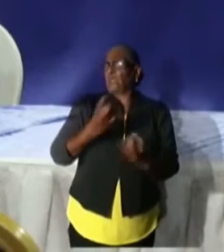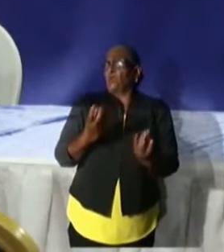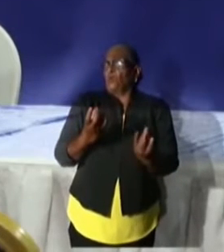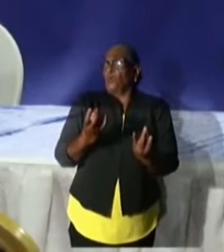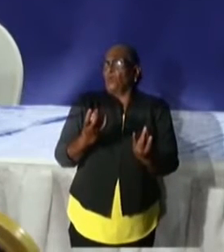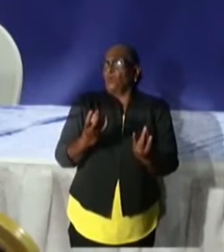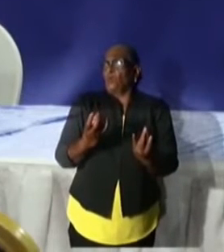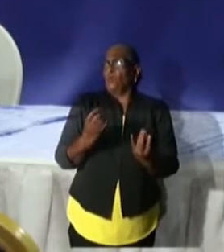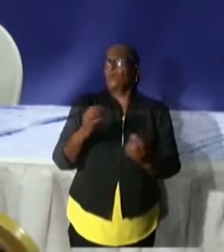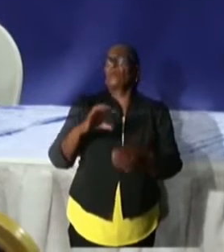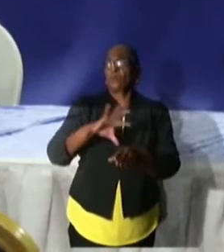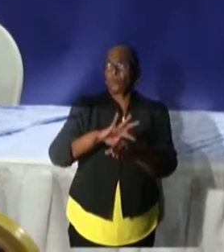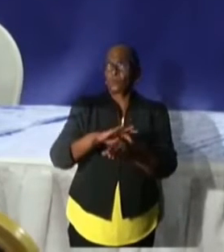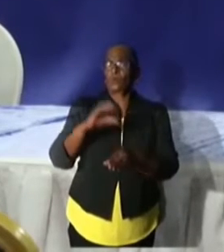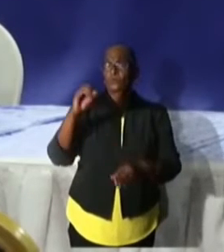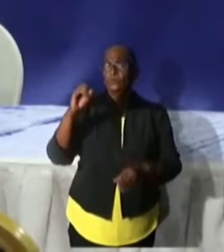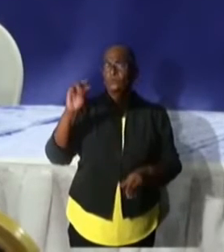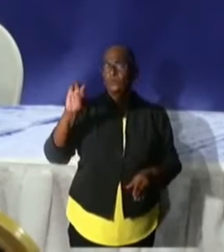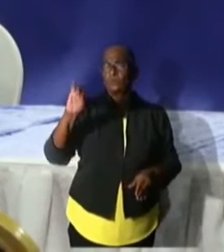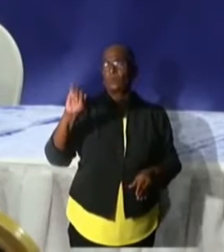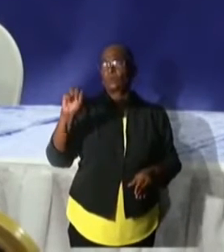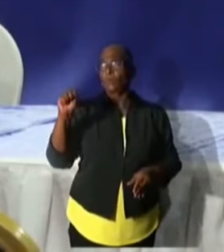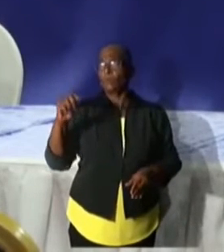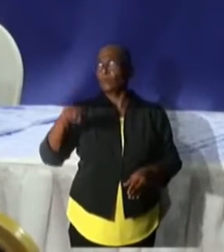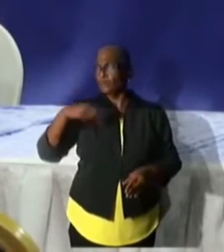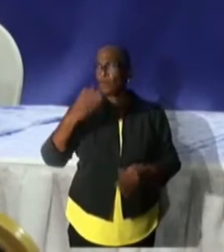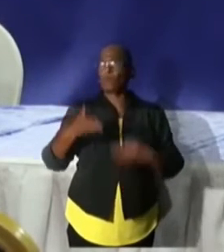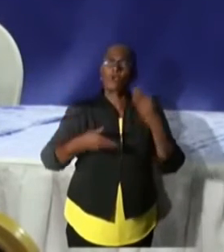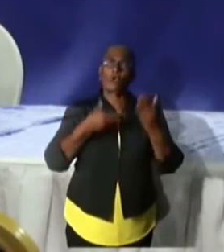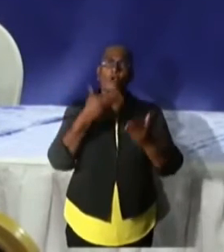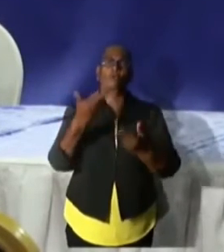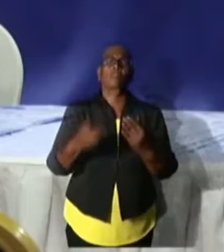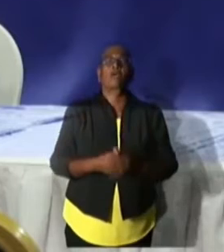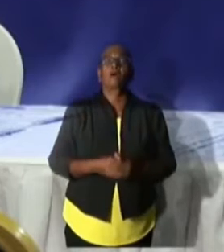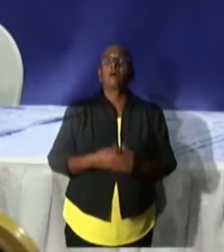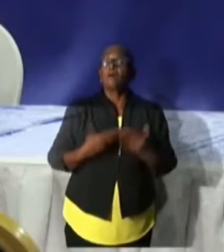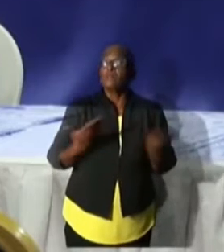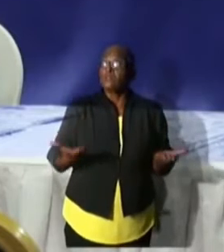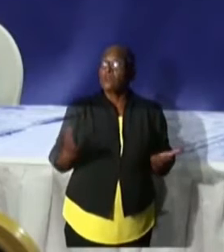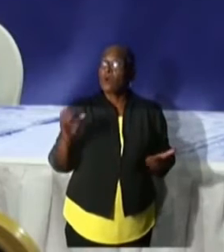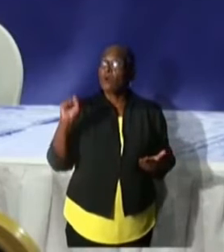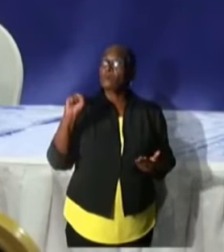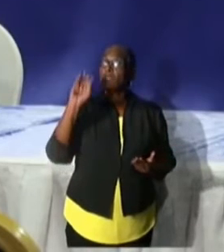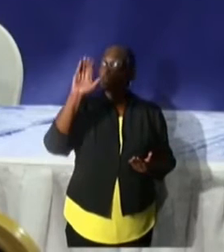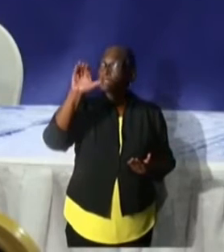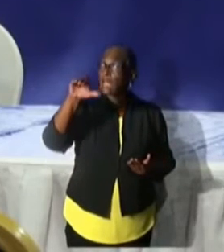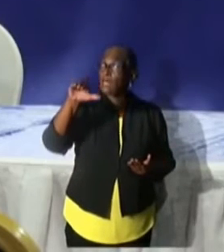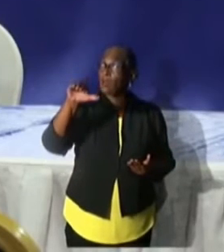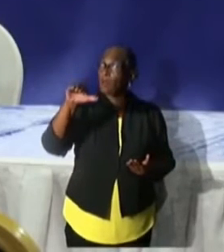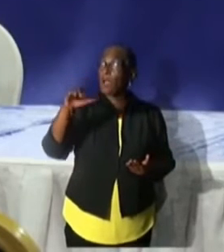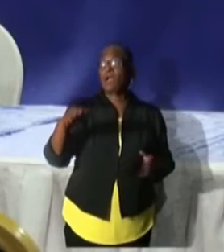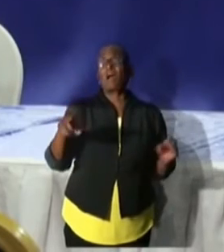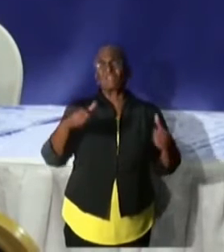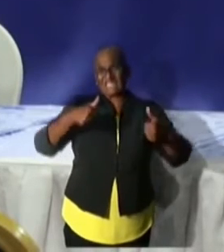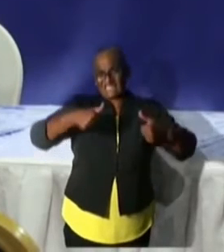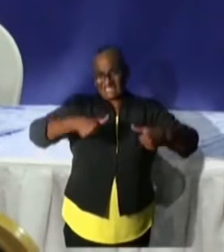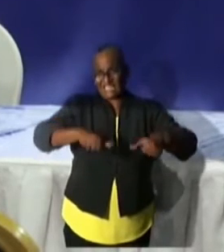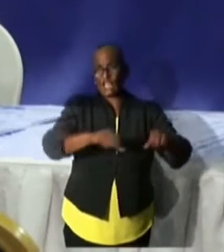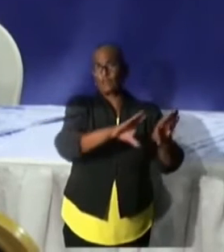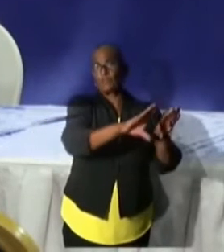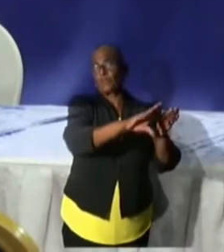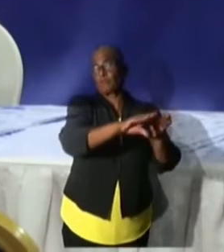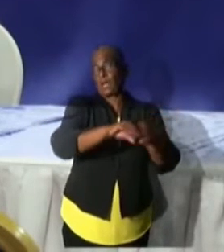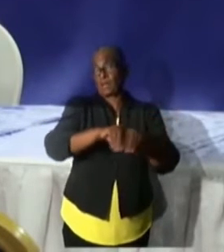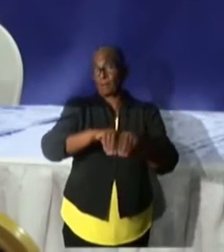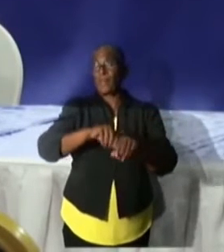daarover. Dat is het zo'n beetje kort over Saramaka. En ten aanzien van verscherpte maatregelen geldt het voor nu